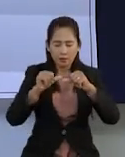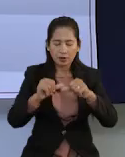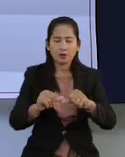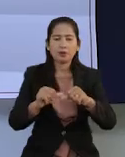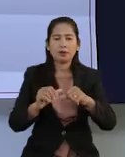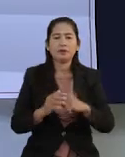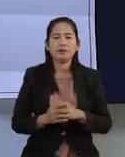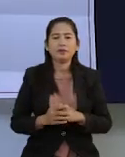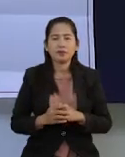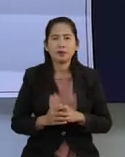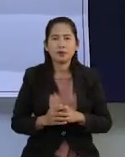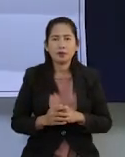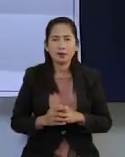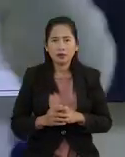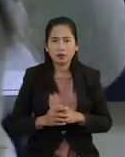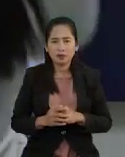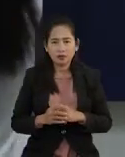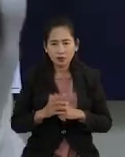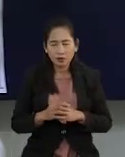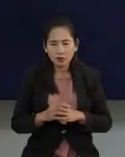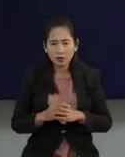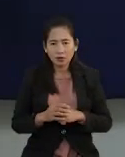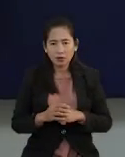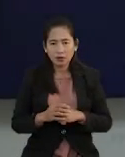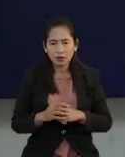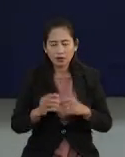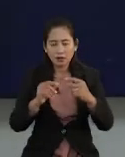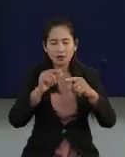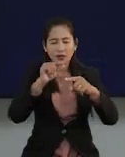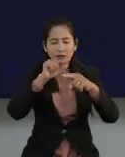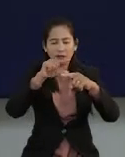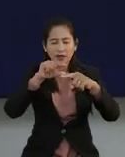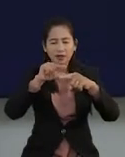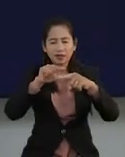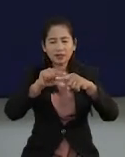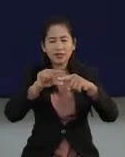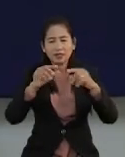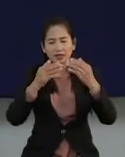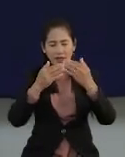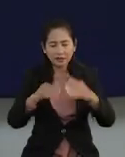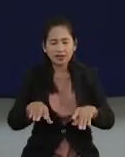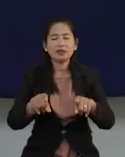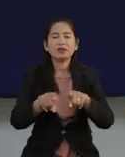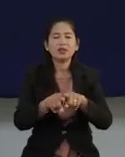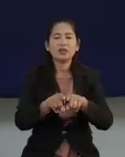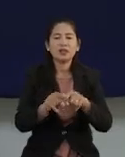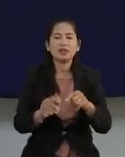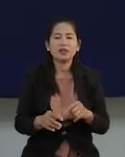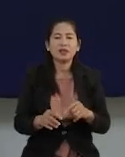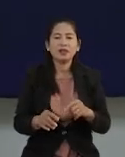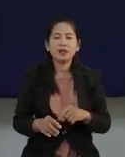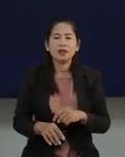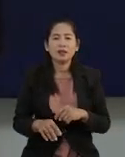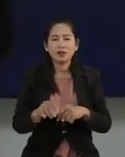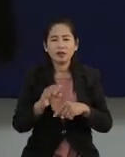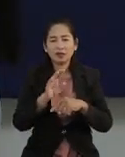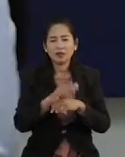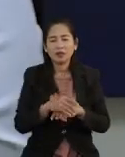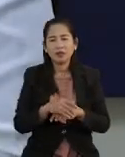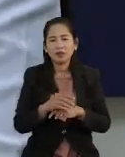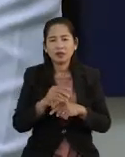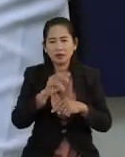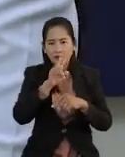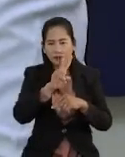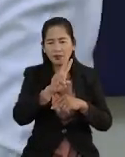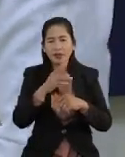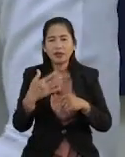tiệt. Chẳng, tông nít có chia lệch chạy đài. Chà, chẳng tha chạy nâng màn. Anh ấy chạy